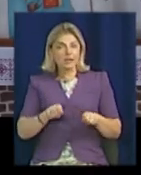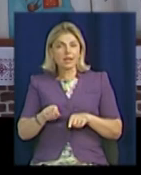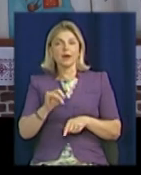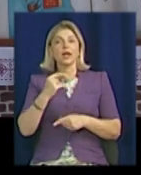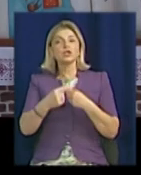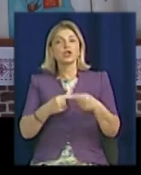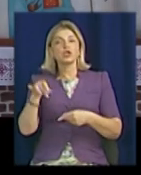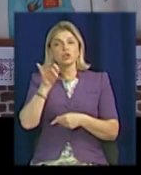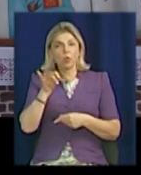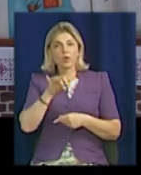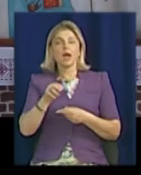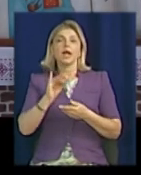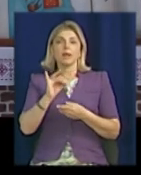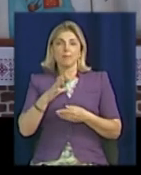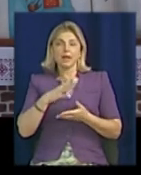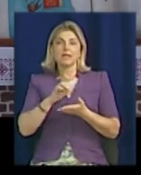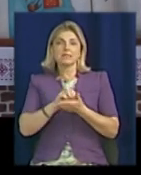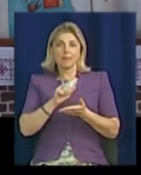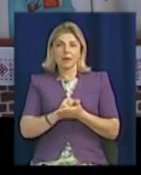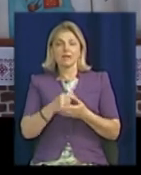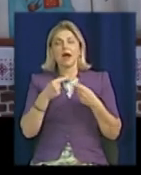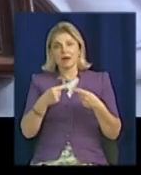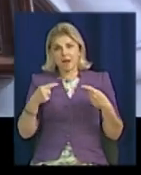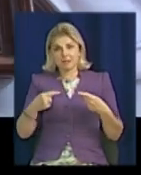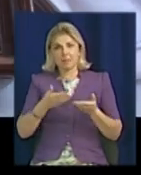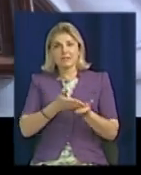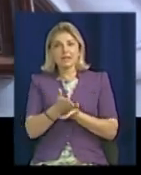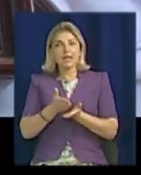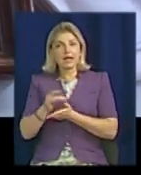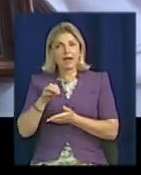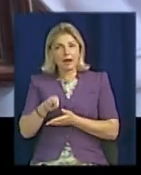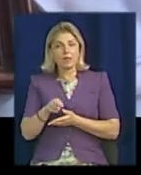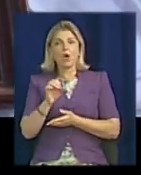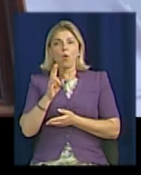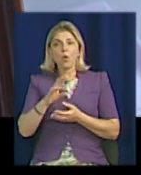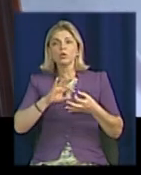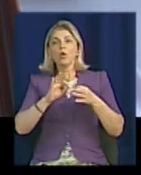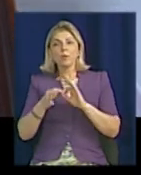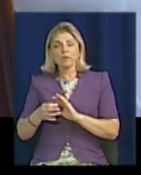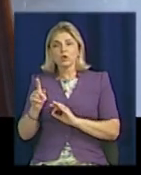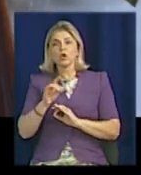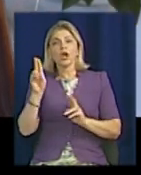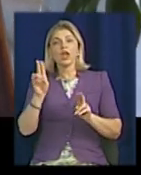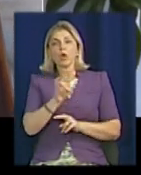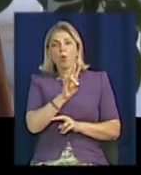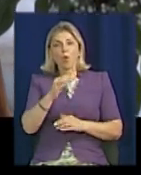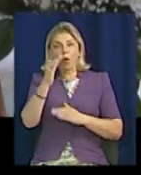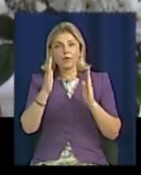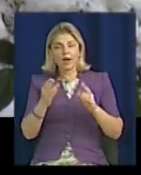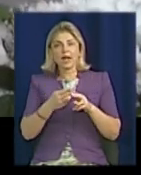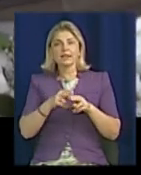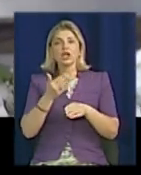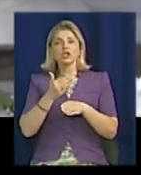займався одночасно і фігуративним мистецтвом, і абстракцією. Двополюсність він обґрунтовував тим, що ікони – це частина